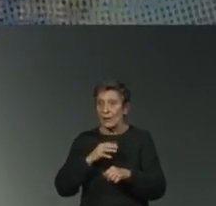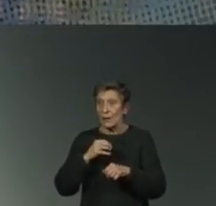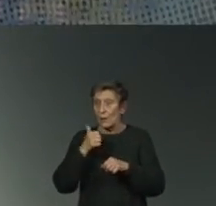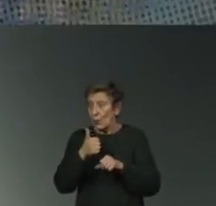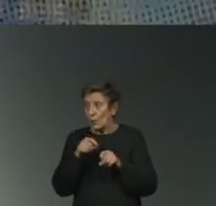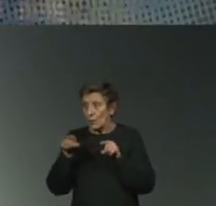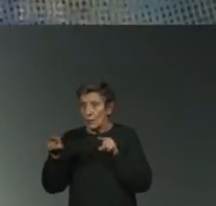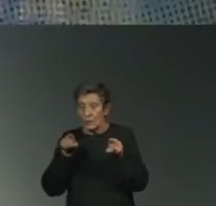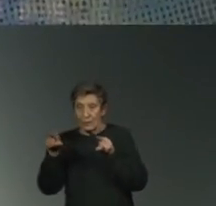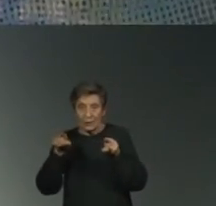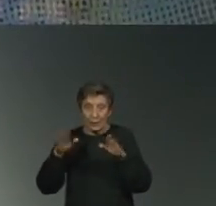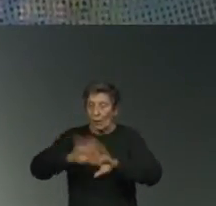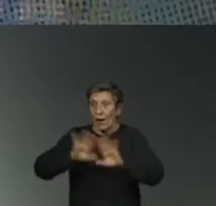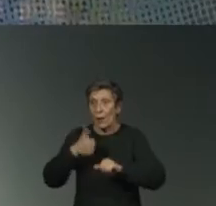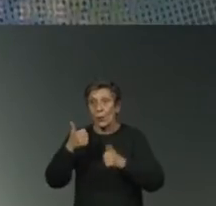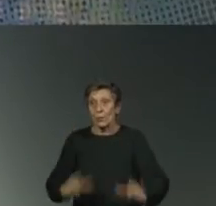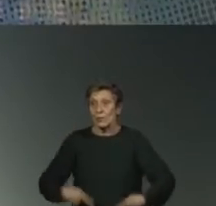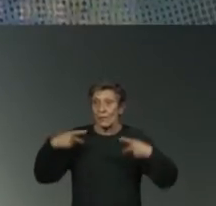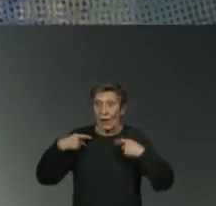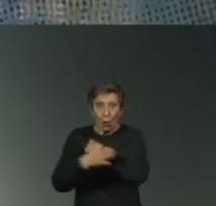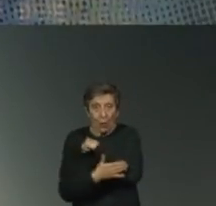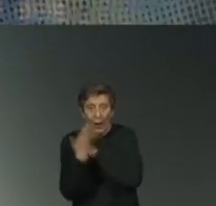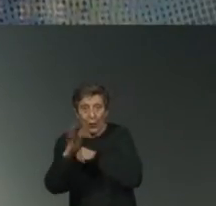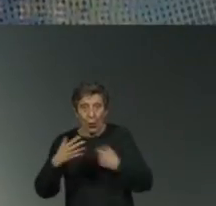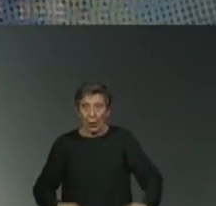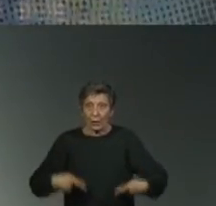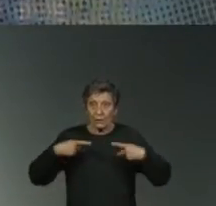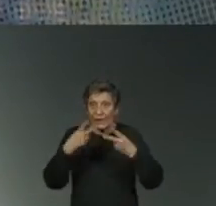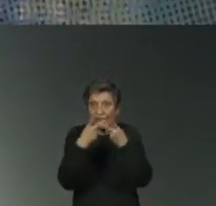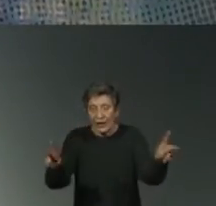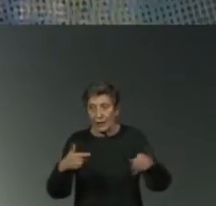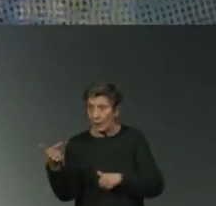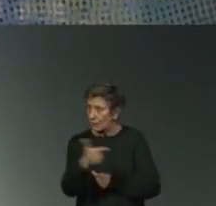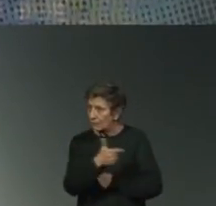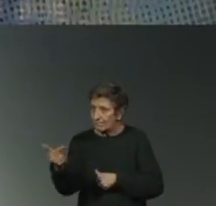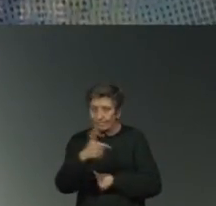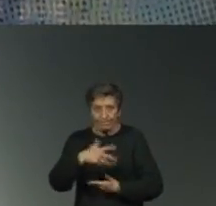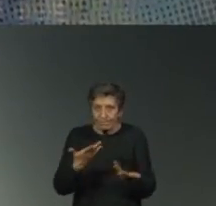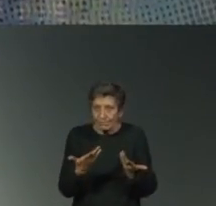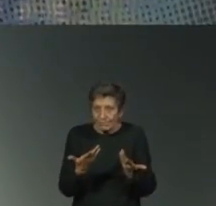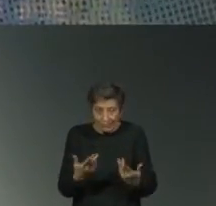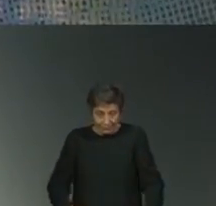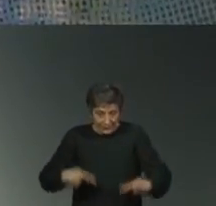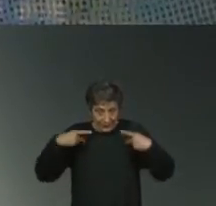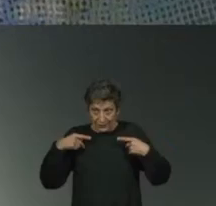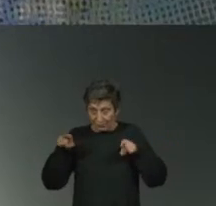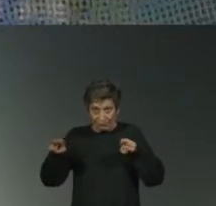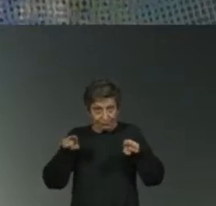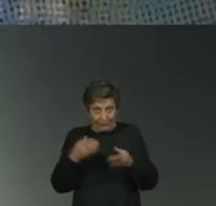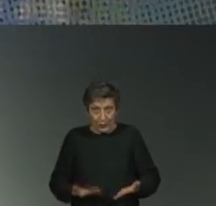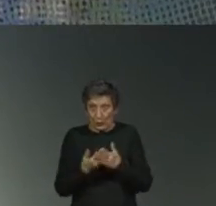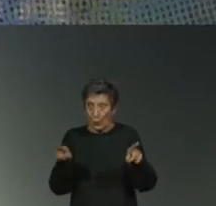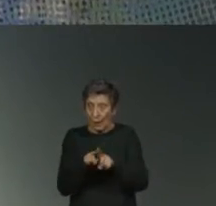l'une vivant à la campagne, l'autre en ville, mais elles vivent la même chose au même moment, mais dans deux endroits